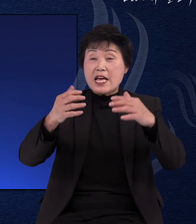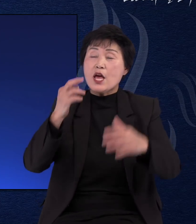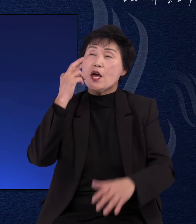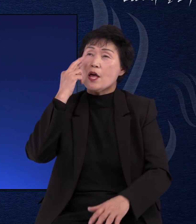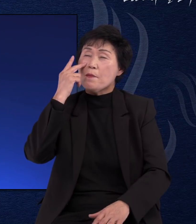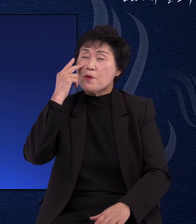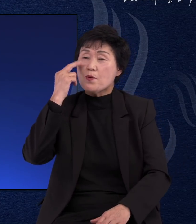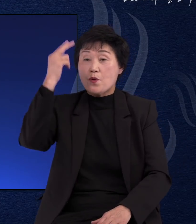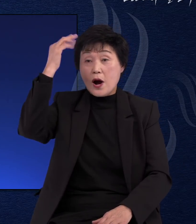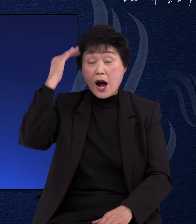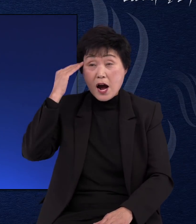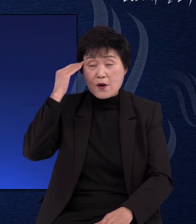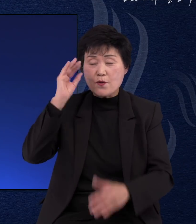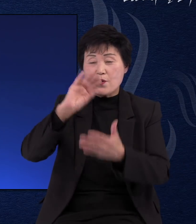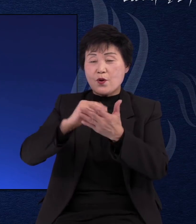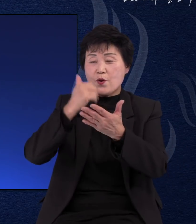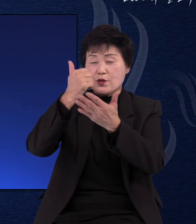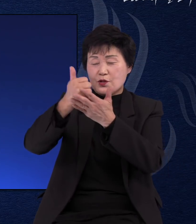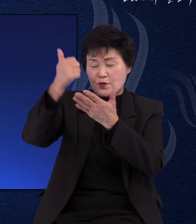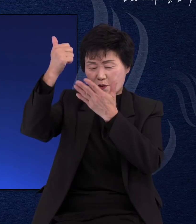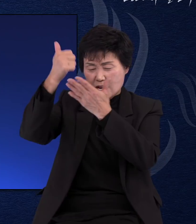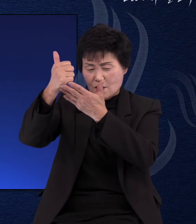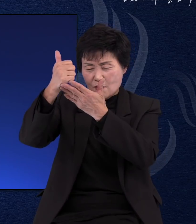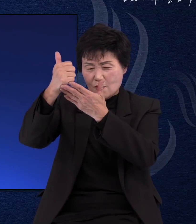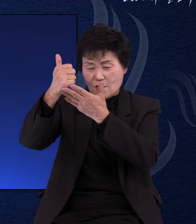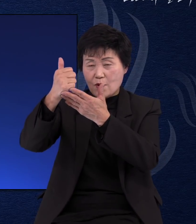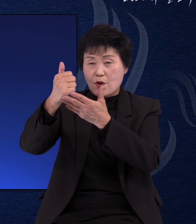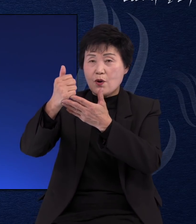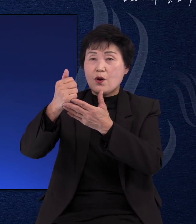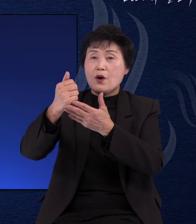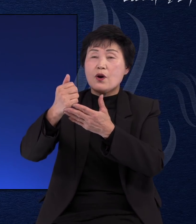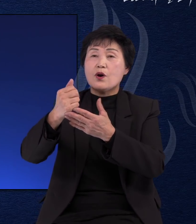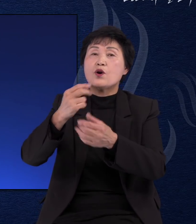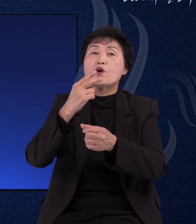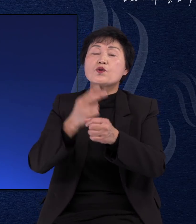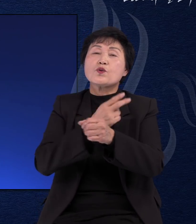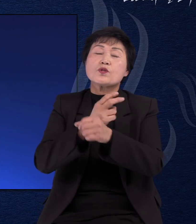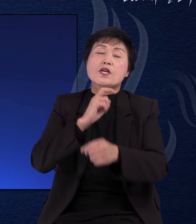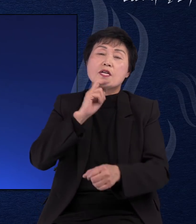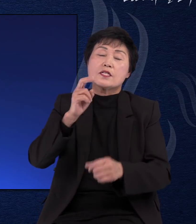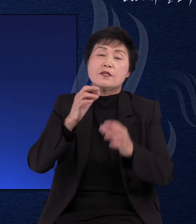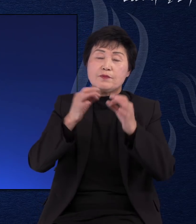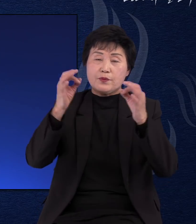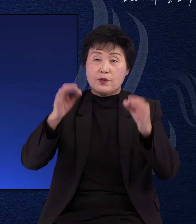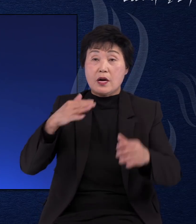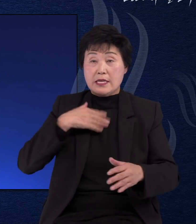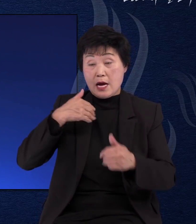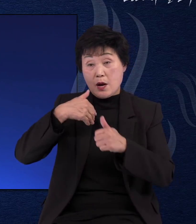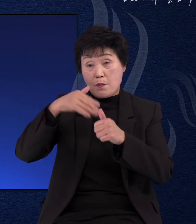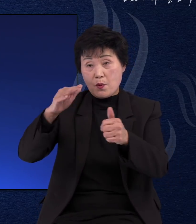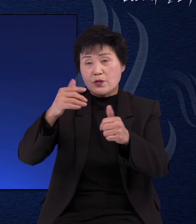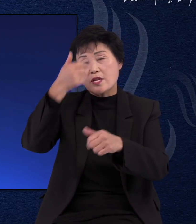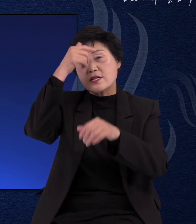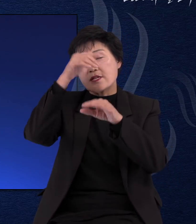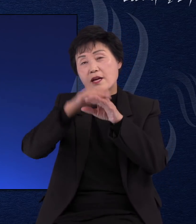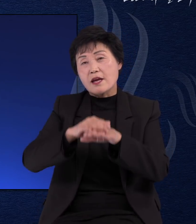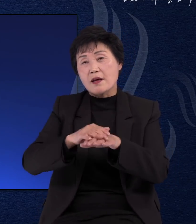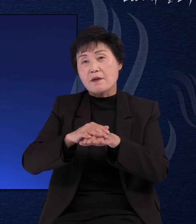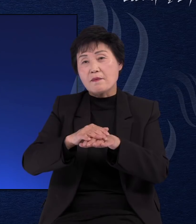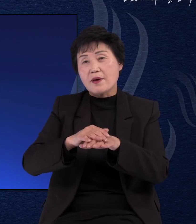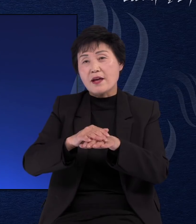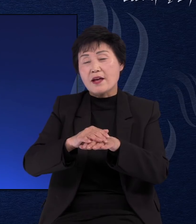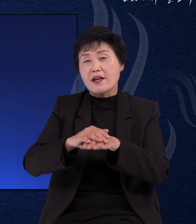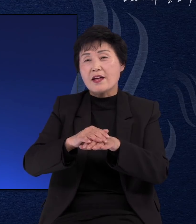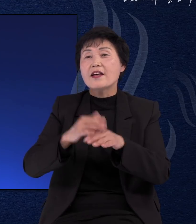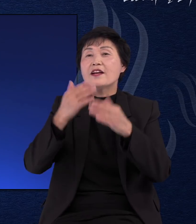한국을 그리스도께로 2시간 20분 파송 예배를 드려주면서 그렇게 파송을 받고 훌륭한 후임 목사님을